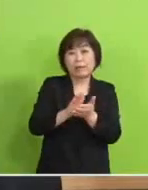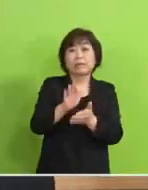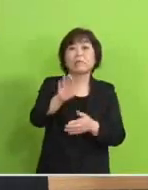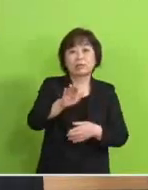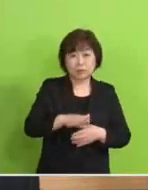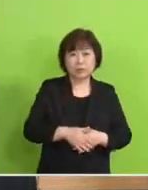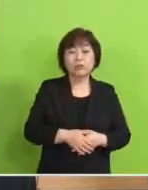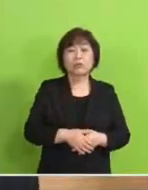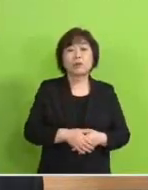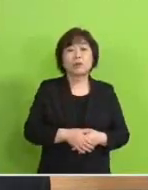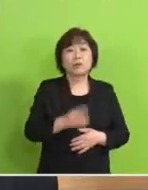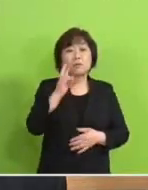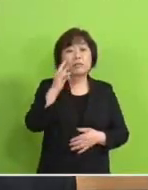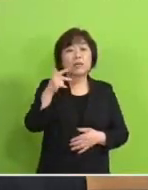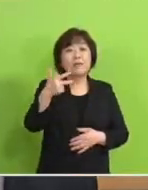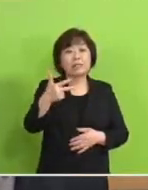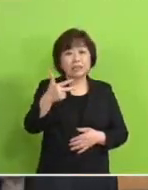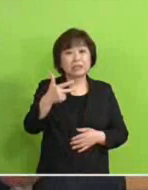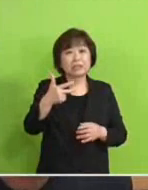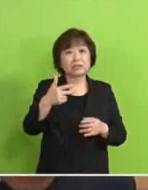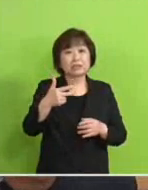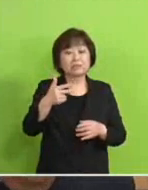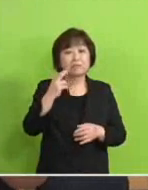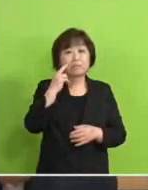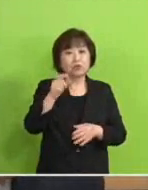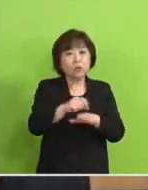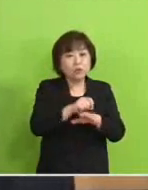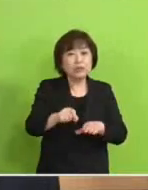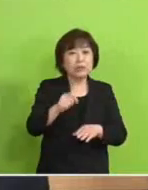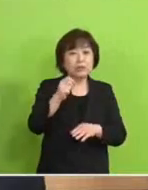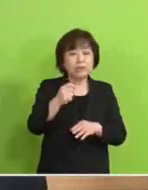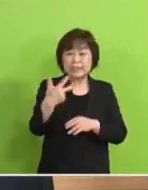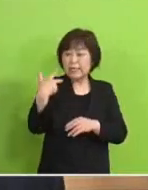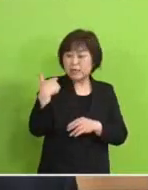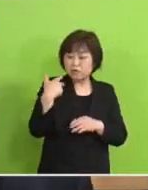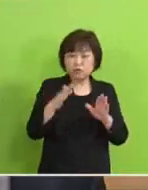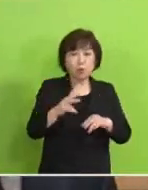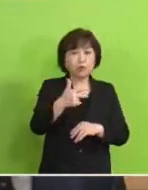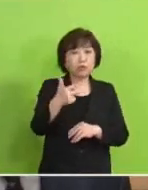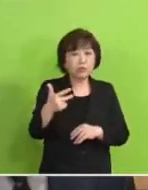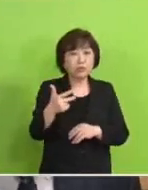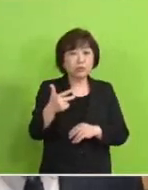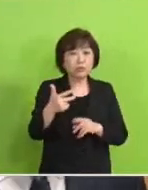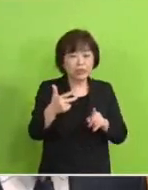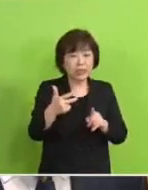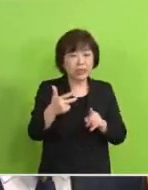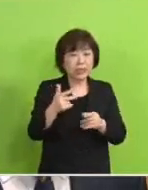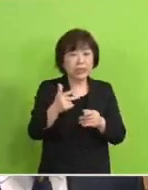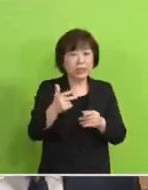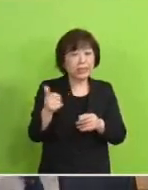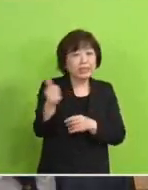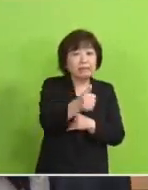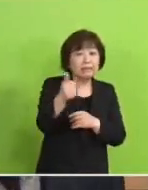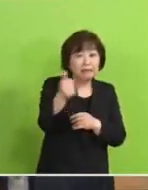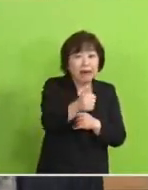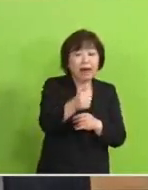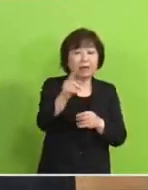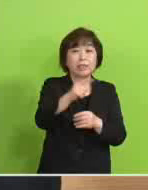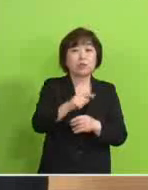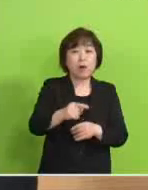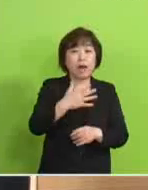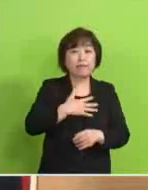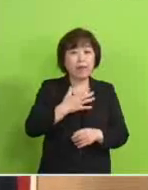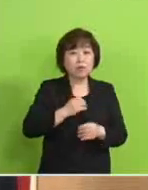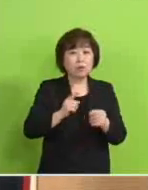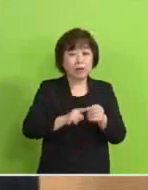が、松山特にですね、先週や今週に利用した方は念